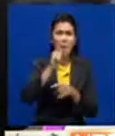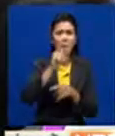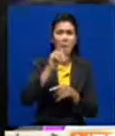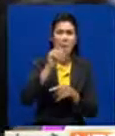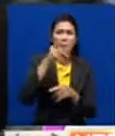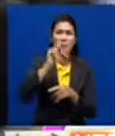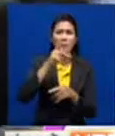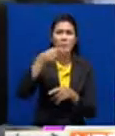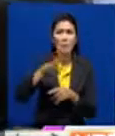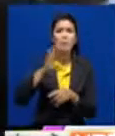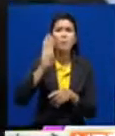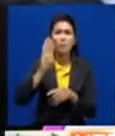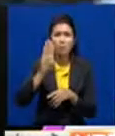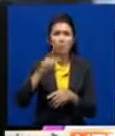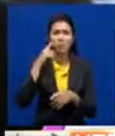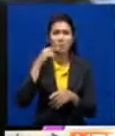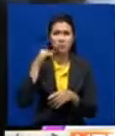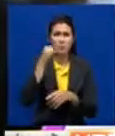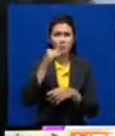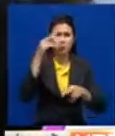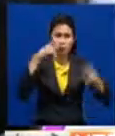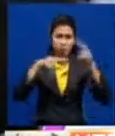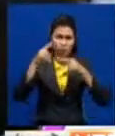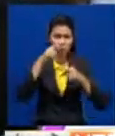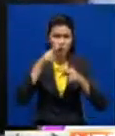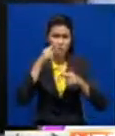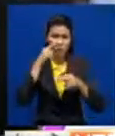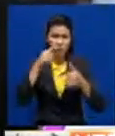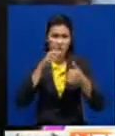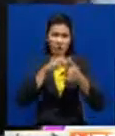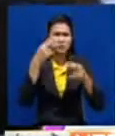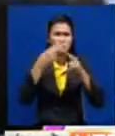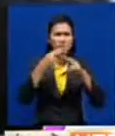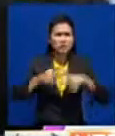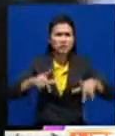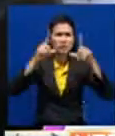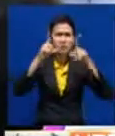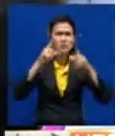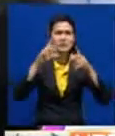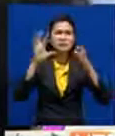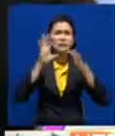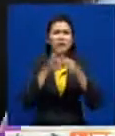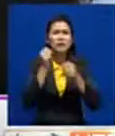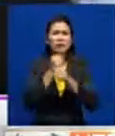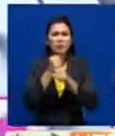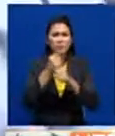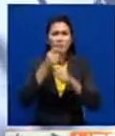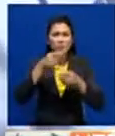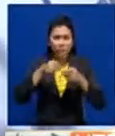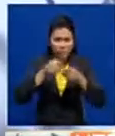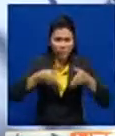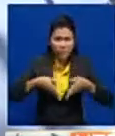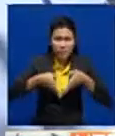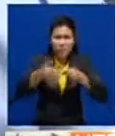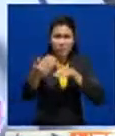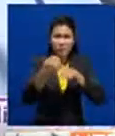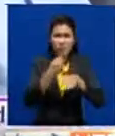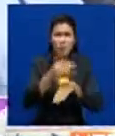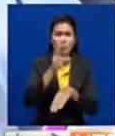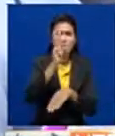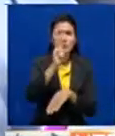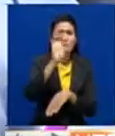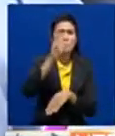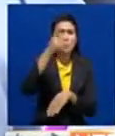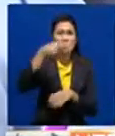นะคะเข้าตรวจสอบสถานเสริมความงามล็อกเกอร์โจทย์เช่นค่ะที่เปิดเป็นคลินิกเวชกรรมภายในซอยวิภาวดี16